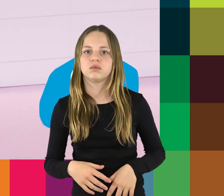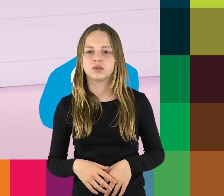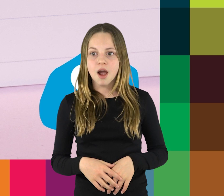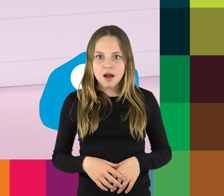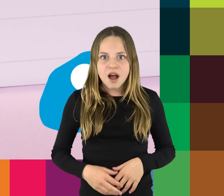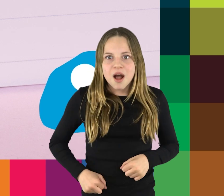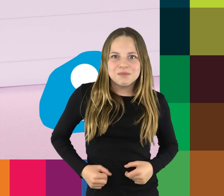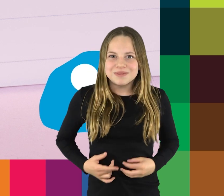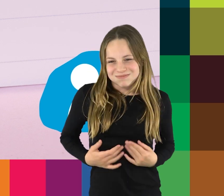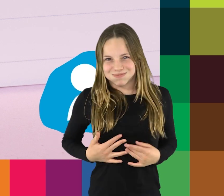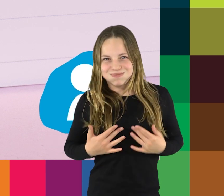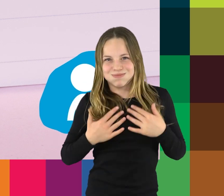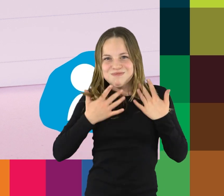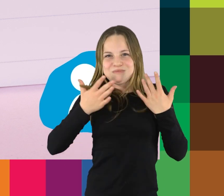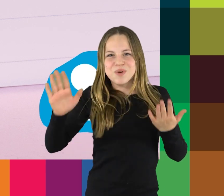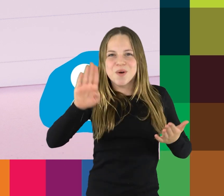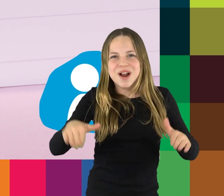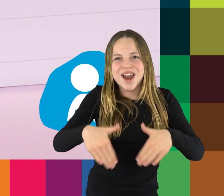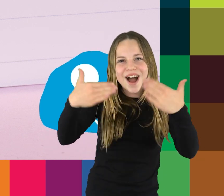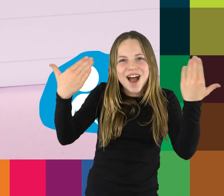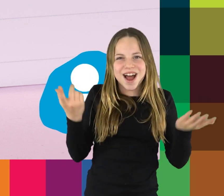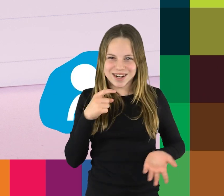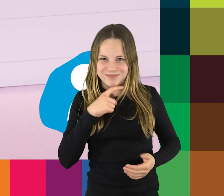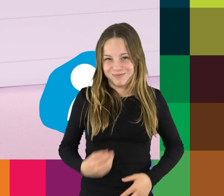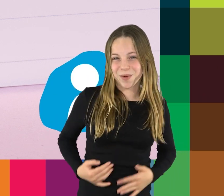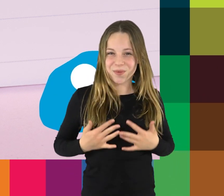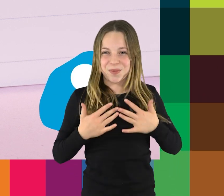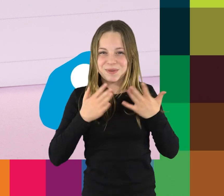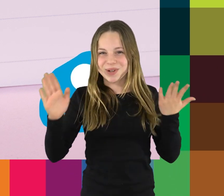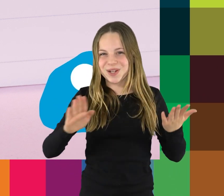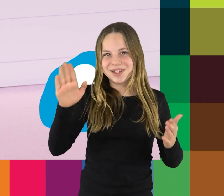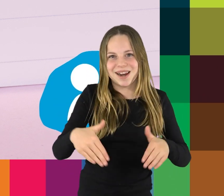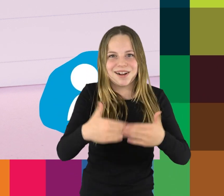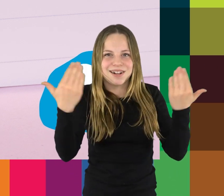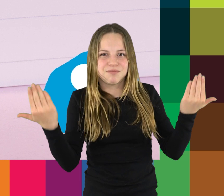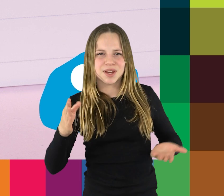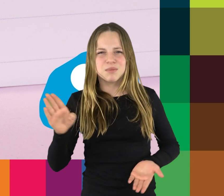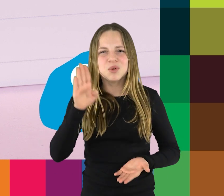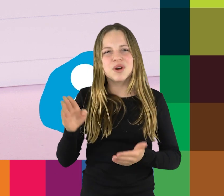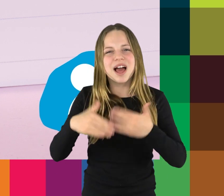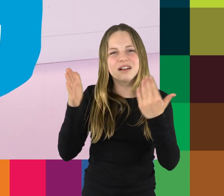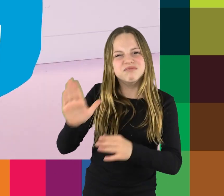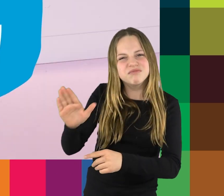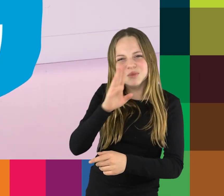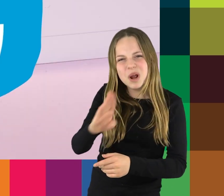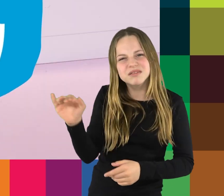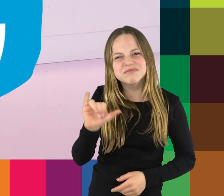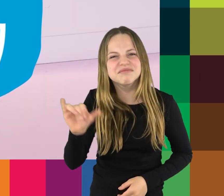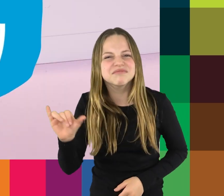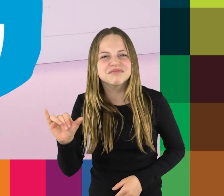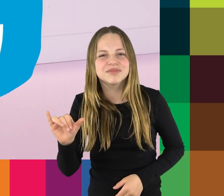On devient bleu clair. Ça chatouille. C'est quoi ce droit?